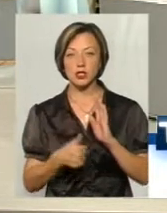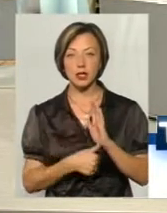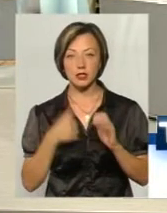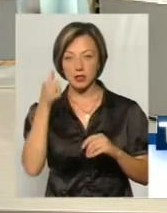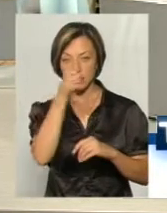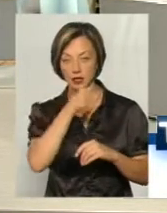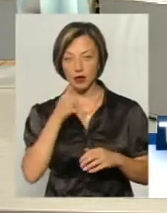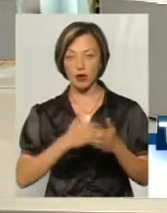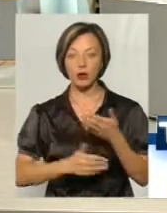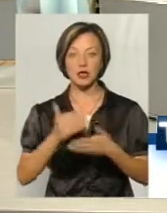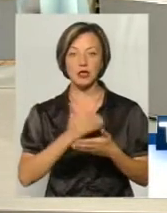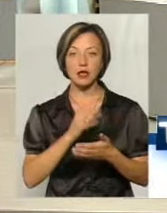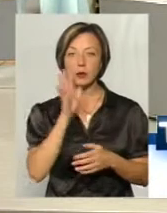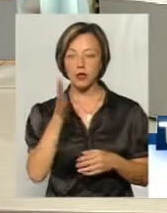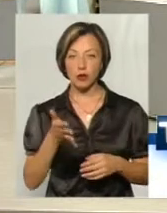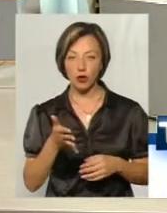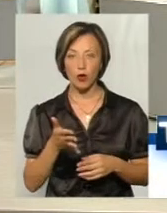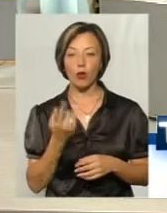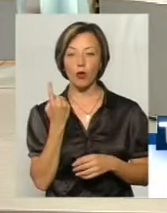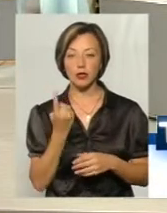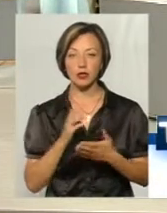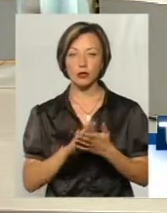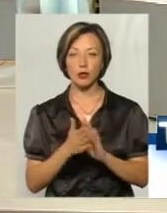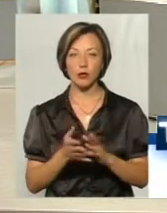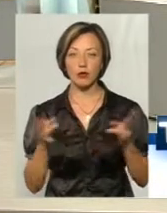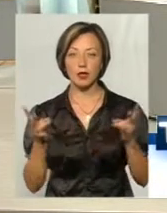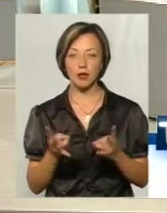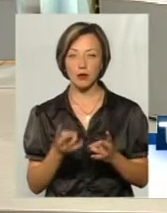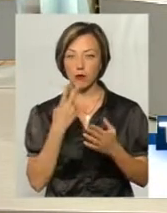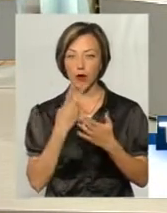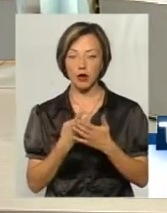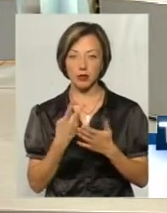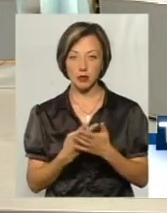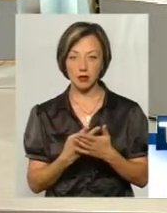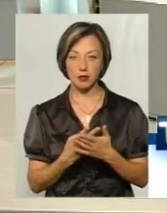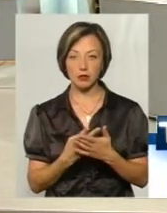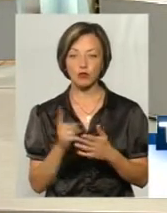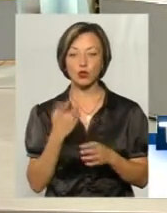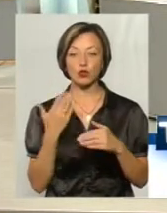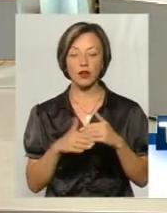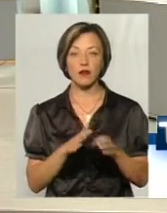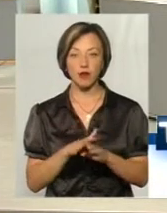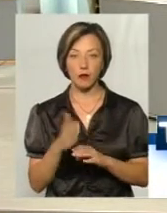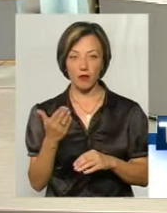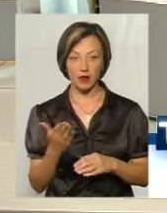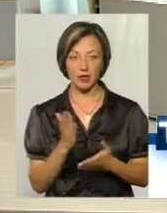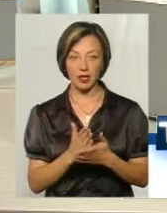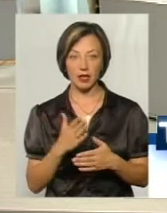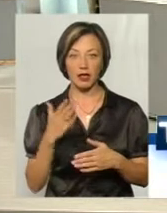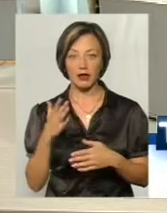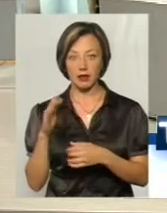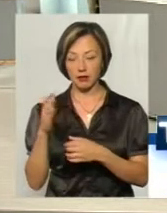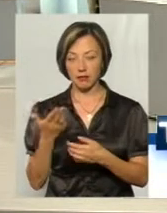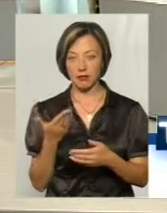рік, тобто останніх 5 років. Один договір треба представити. Це що, по-вашому, є